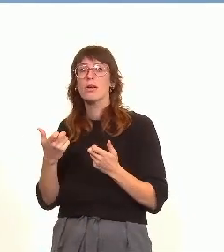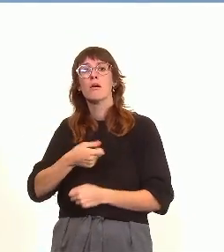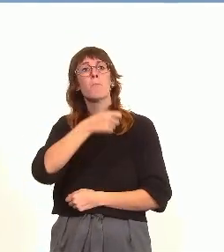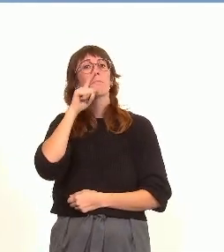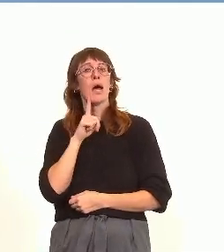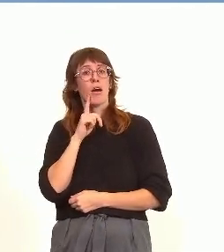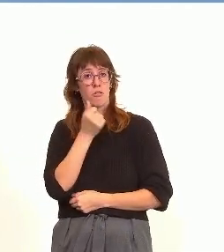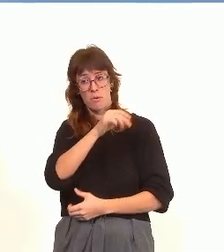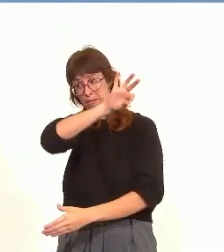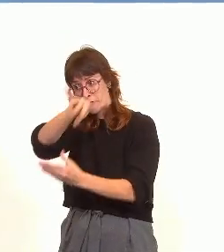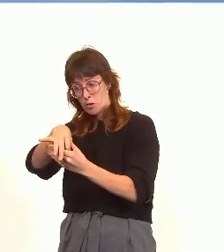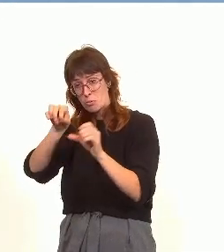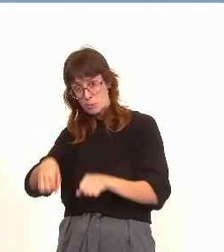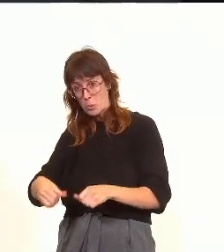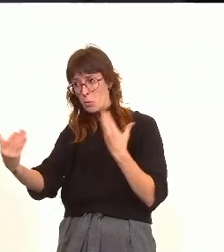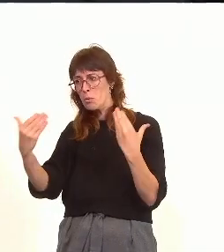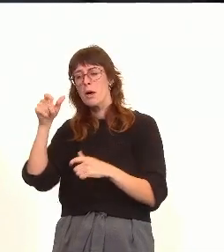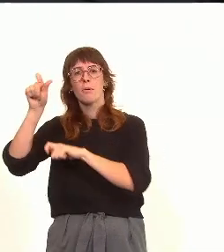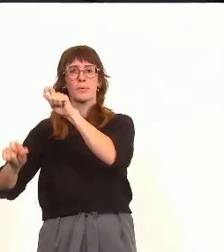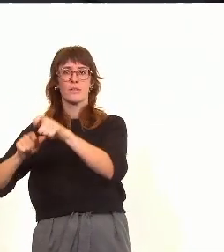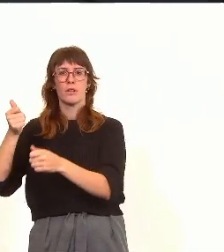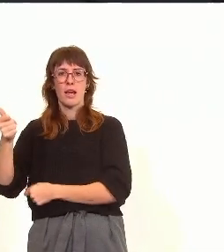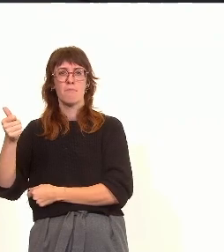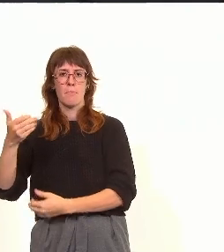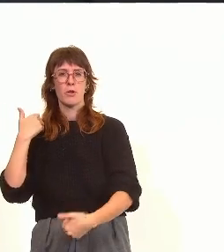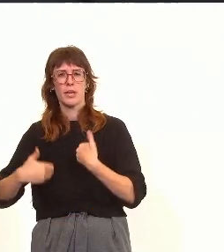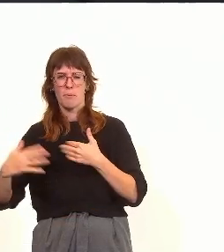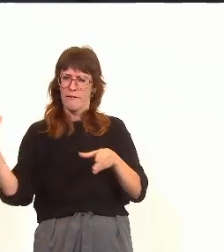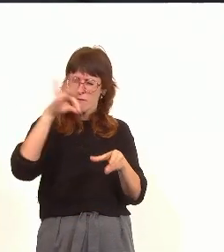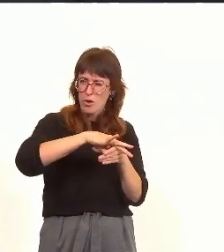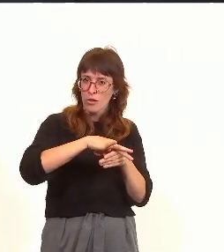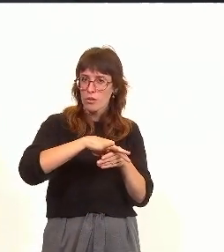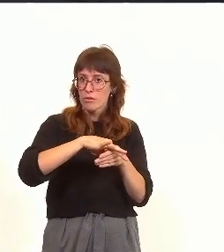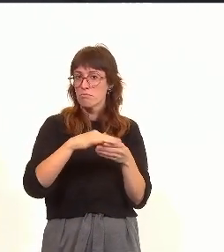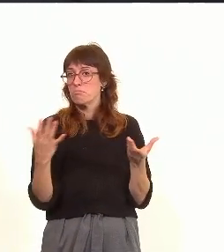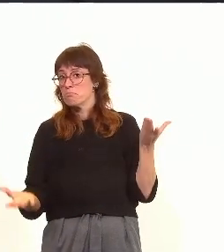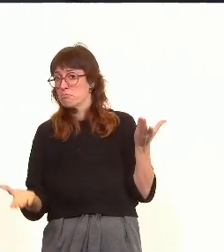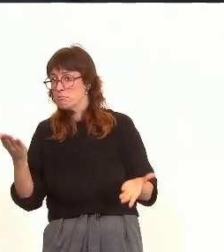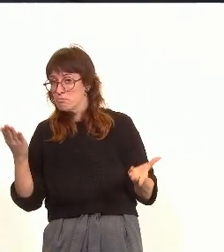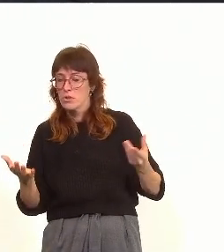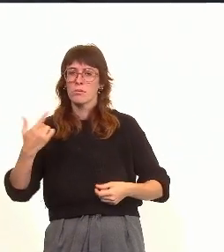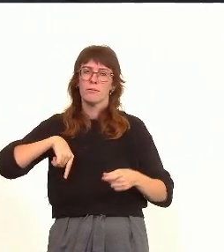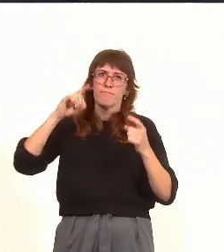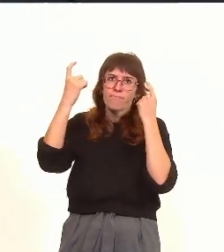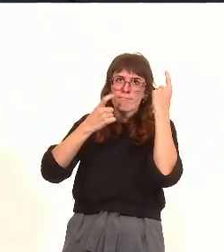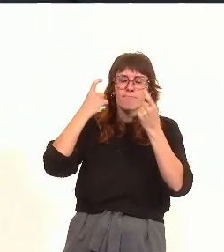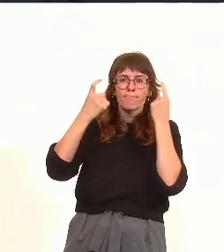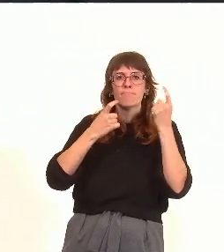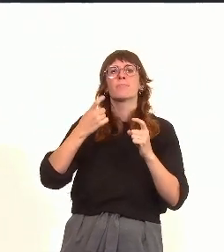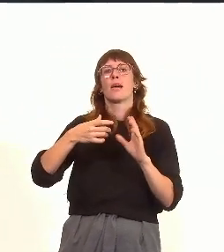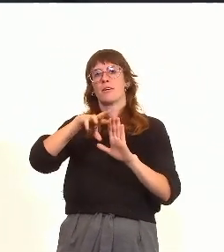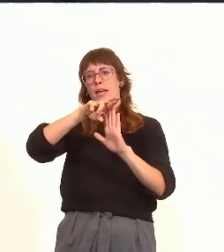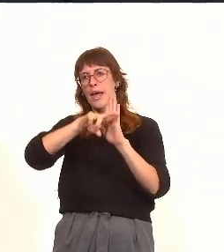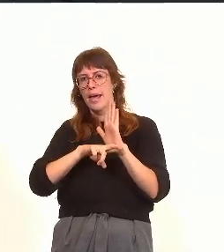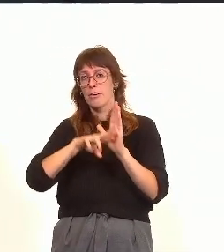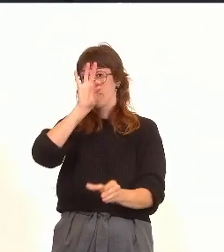directement handicapée? Et ça a été résolu en transformant le système de votation et en accordant aux personnes directement concernées un droit de